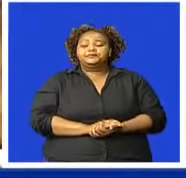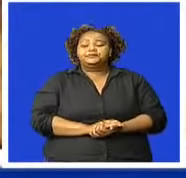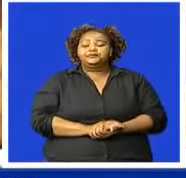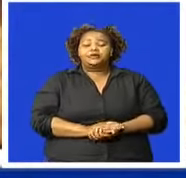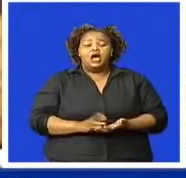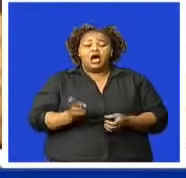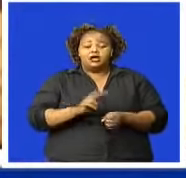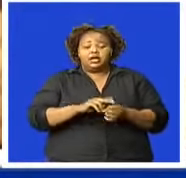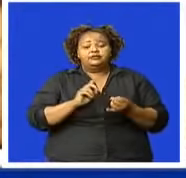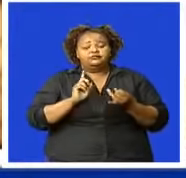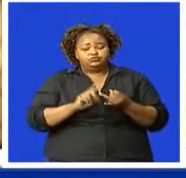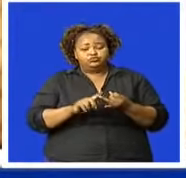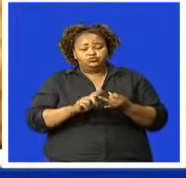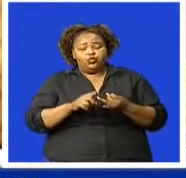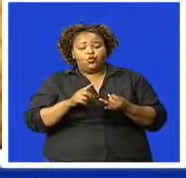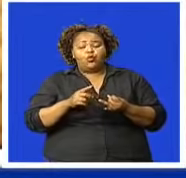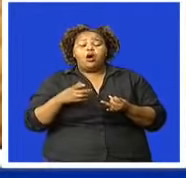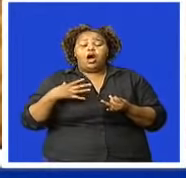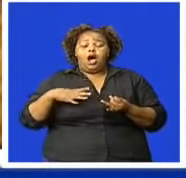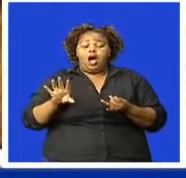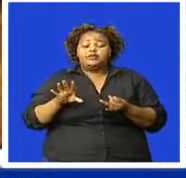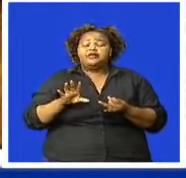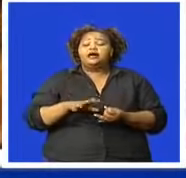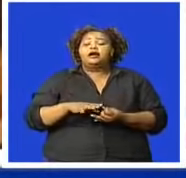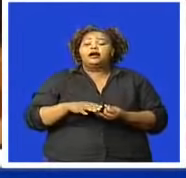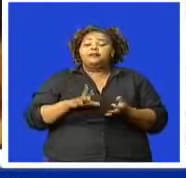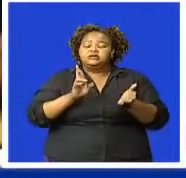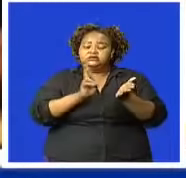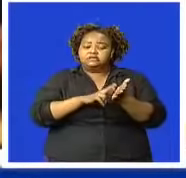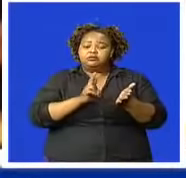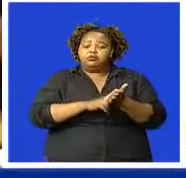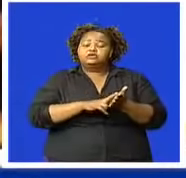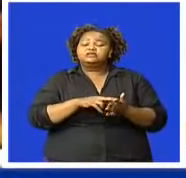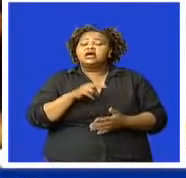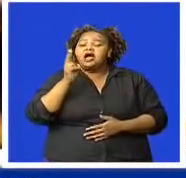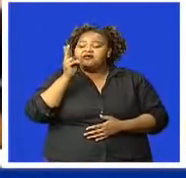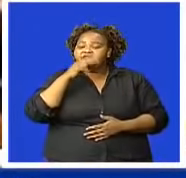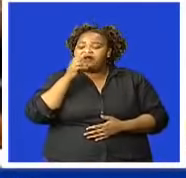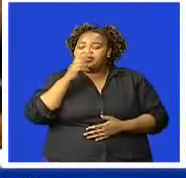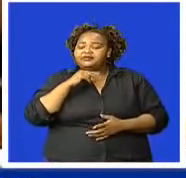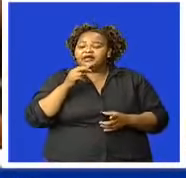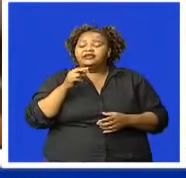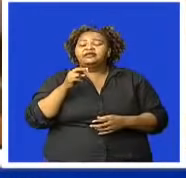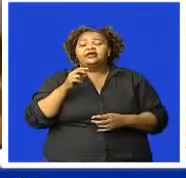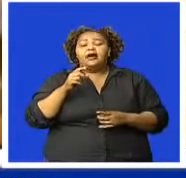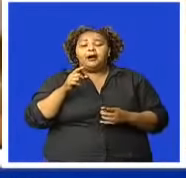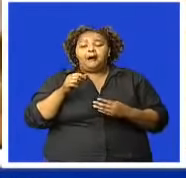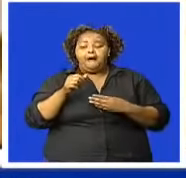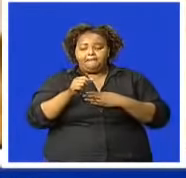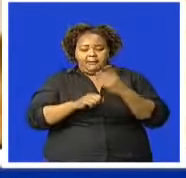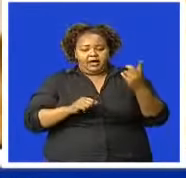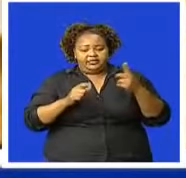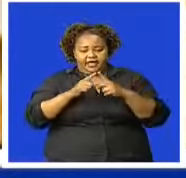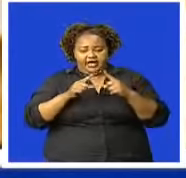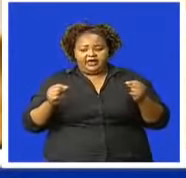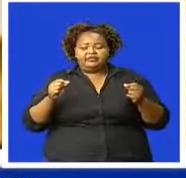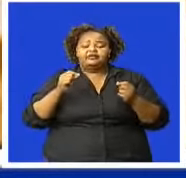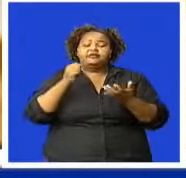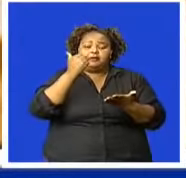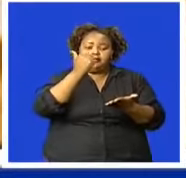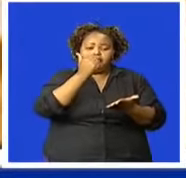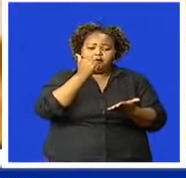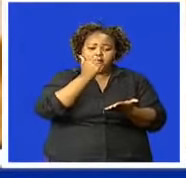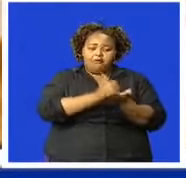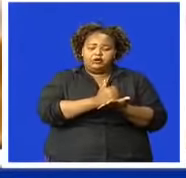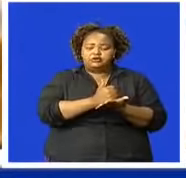ukuthi bakwende ukuthi bapote njalo ngalesihlanuwe kugcina enyangeni kulesiteshi samaphoyisa.